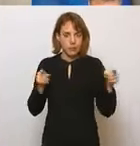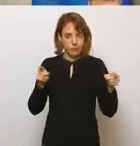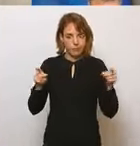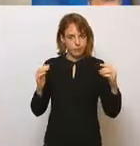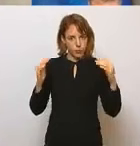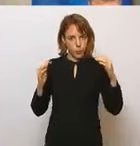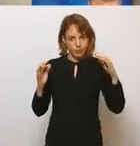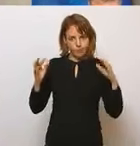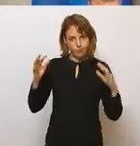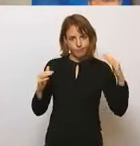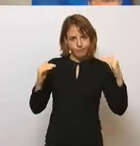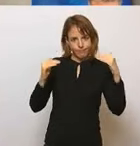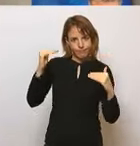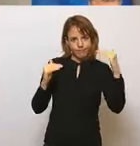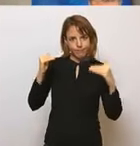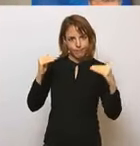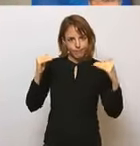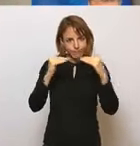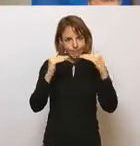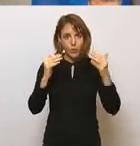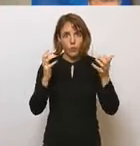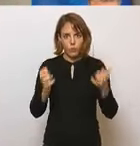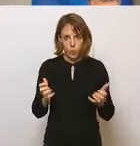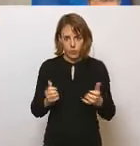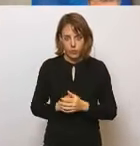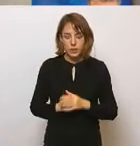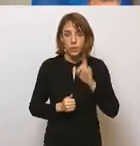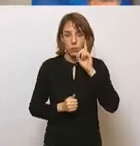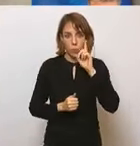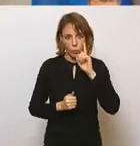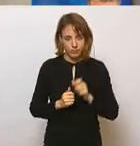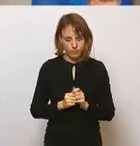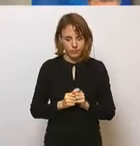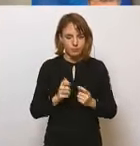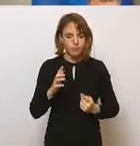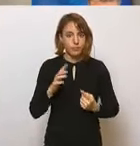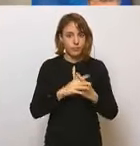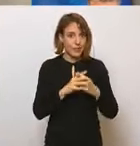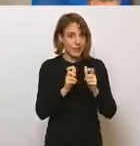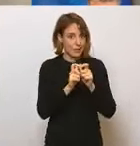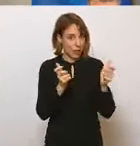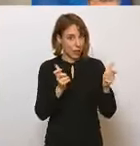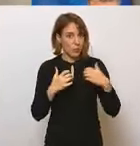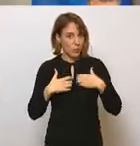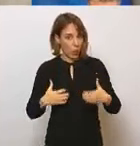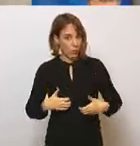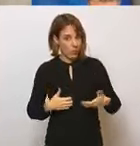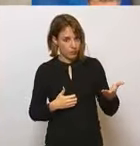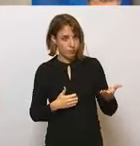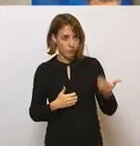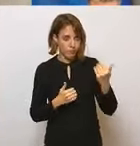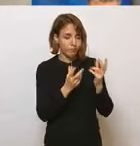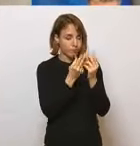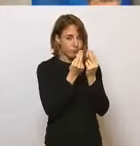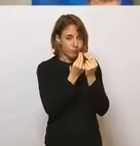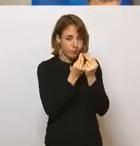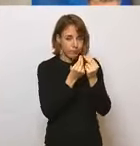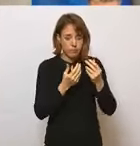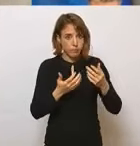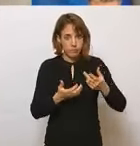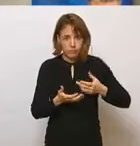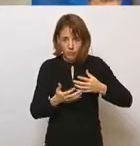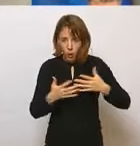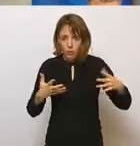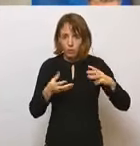on a eu plusieurs dizaines de témoignages de start-up membres qui nous ont remonté des vraies problématiques dues à